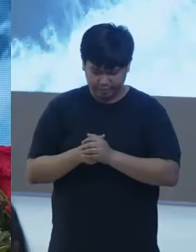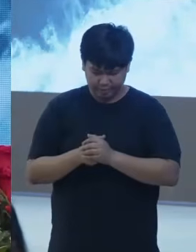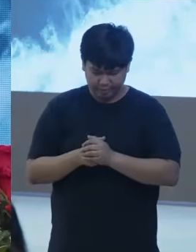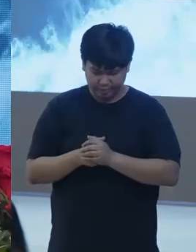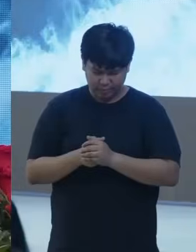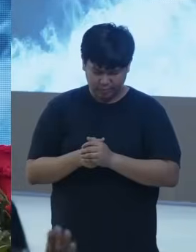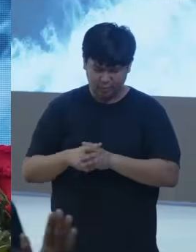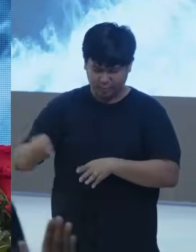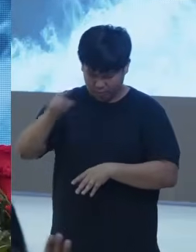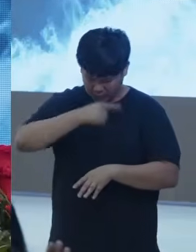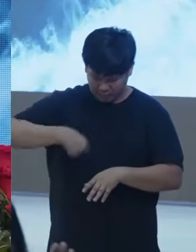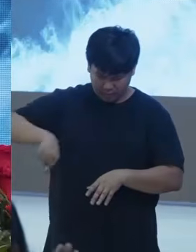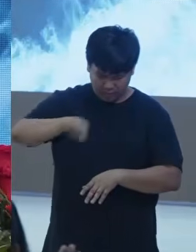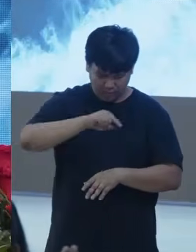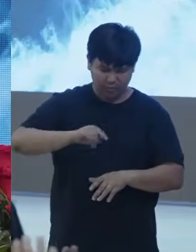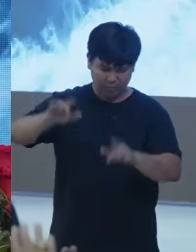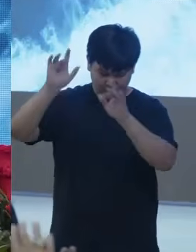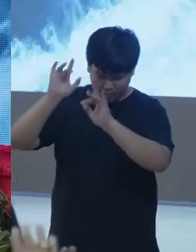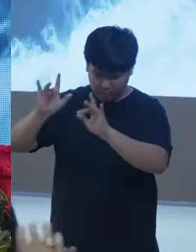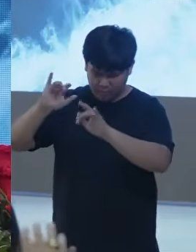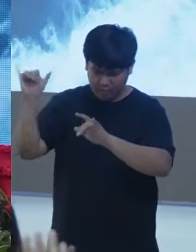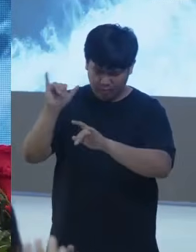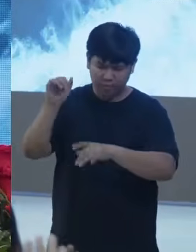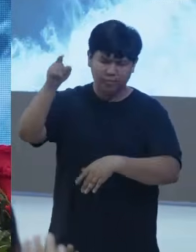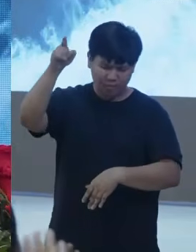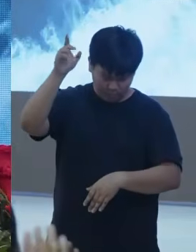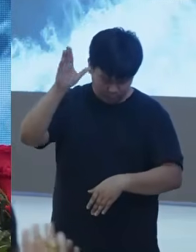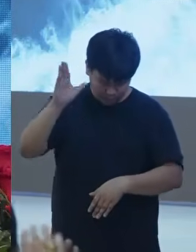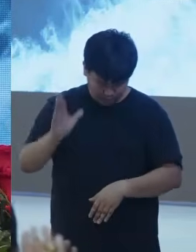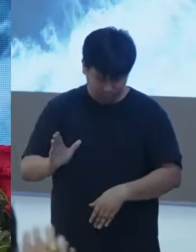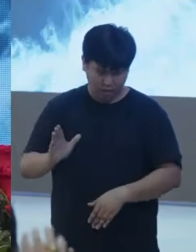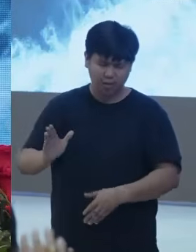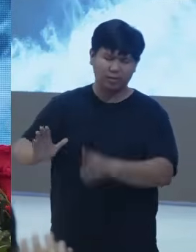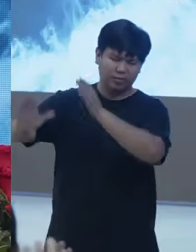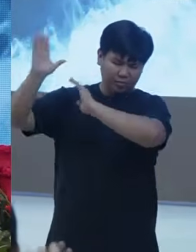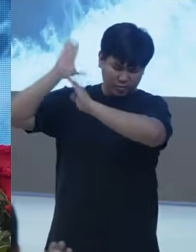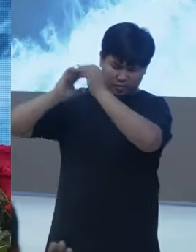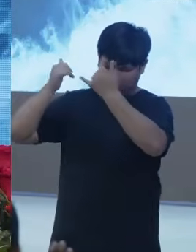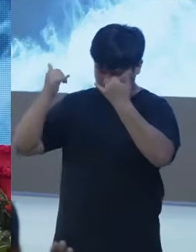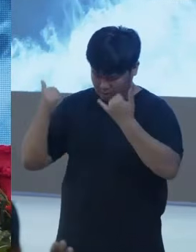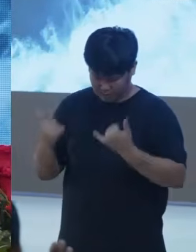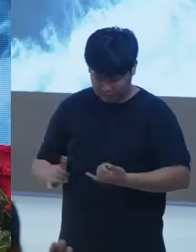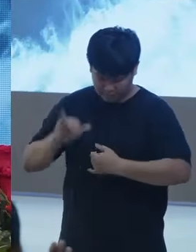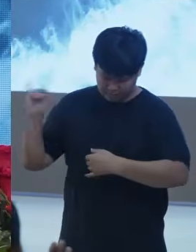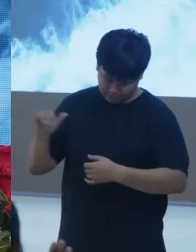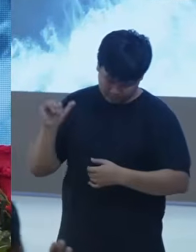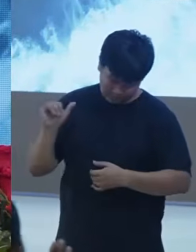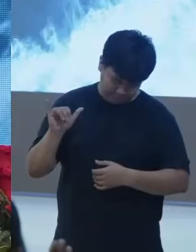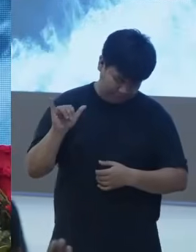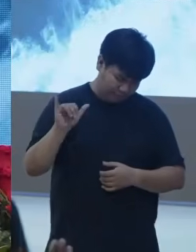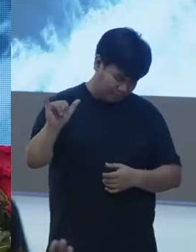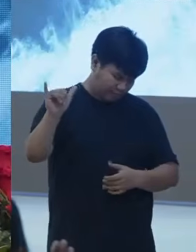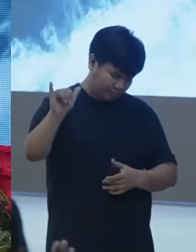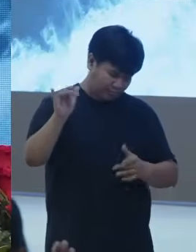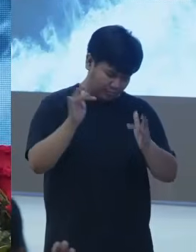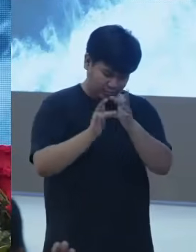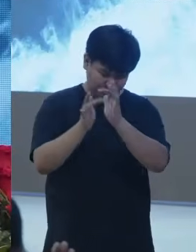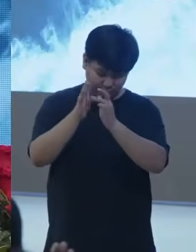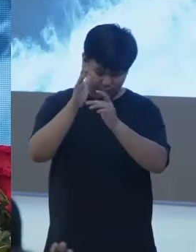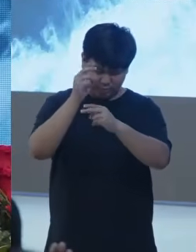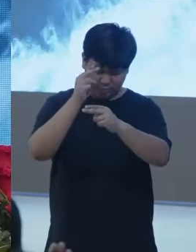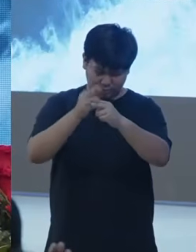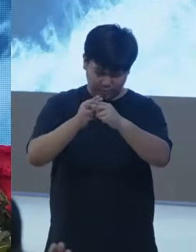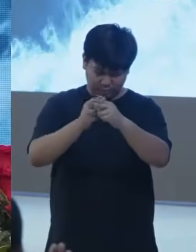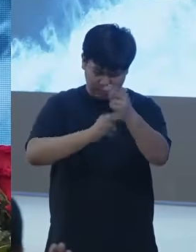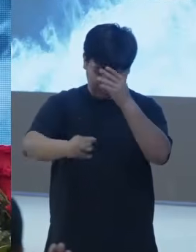At tayo ay maging mahabaging katulad niya, magmula ngayon at magpasawalang hanggan. Sa